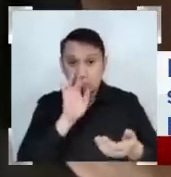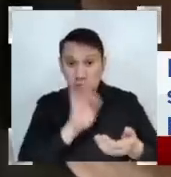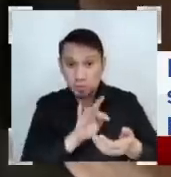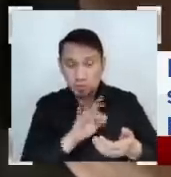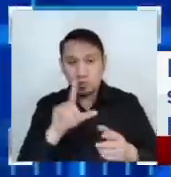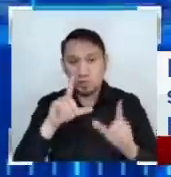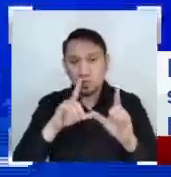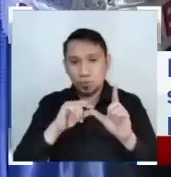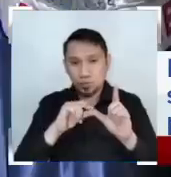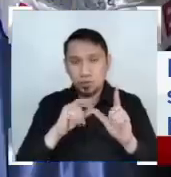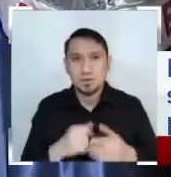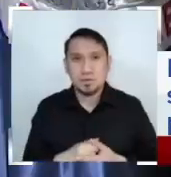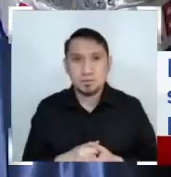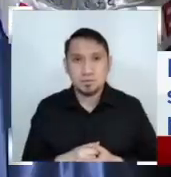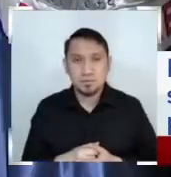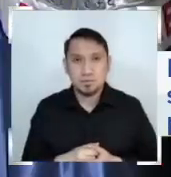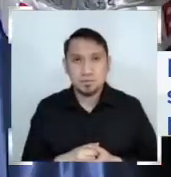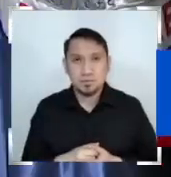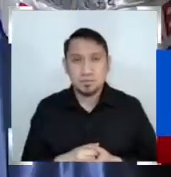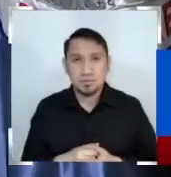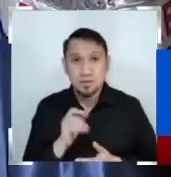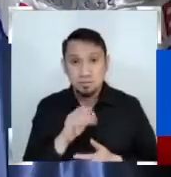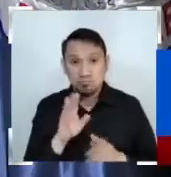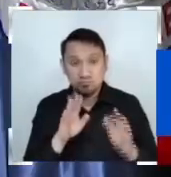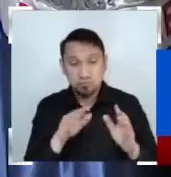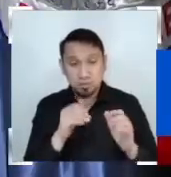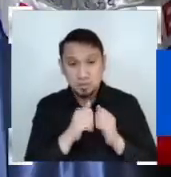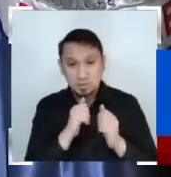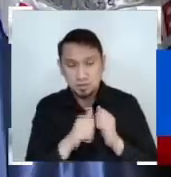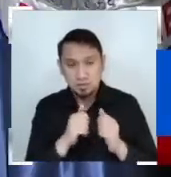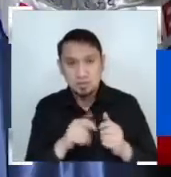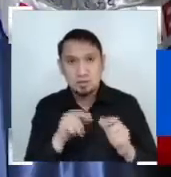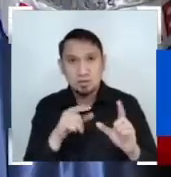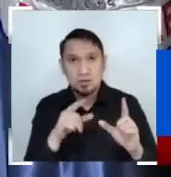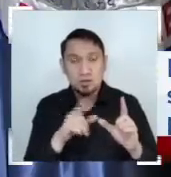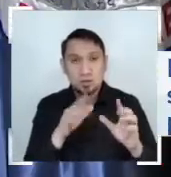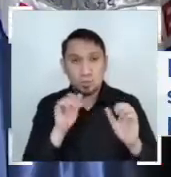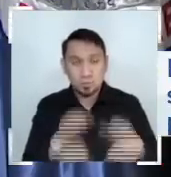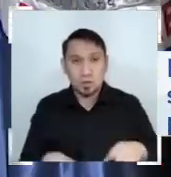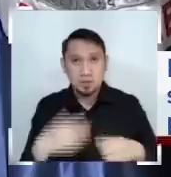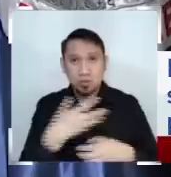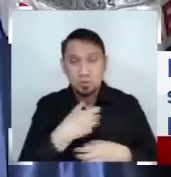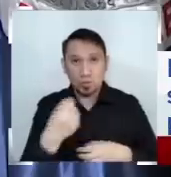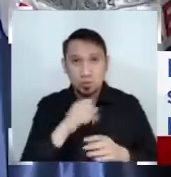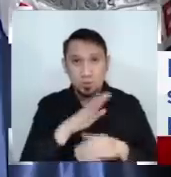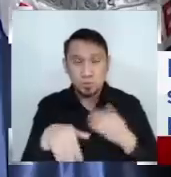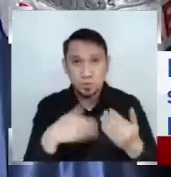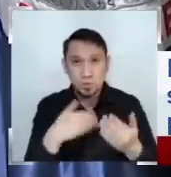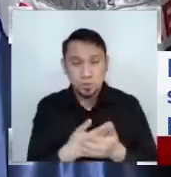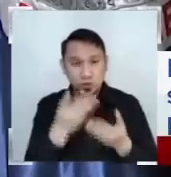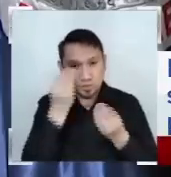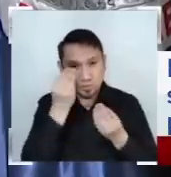na nakalakip. Binuksan mo yung pintuan ng inyong gadget, possible na pwede niyang makuha lahat ng laman ng impormasyon ng